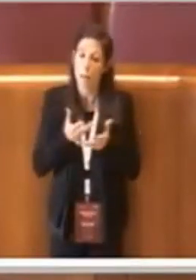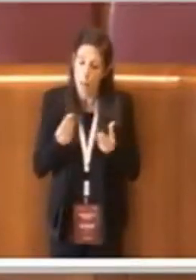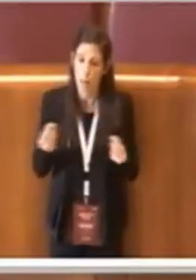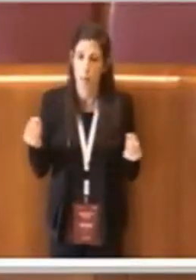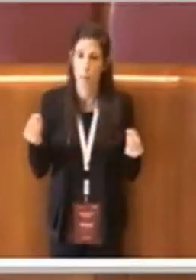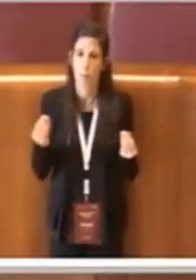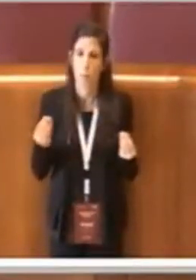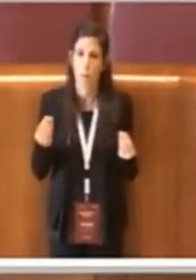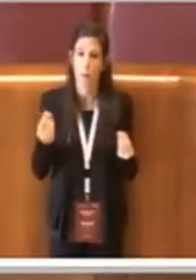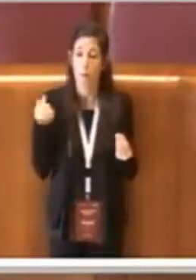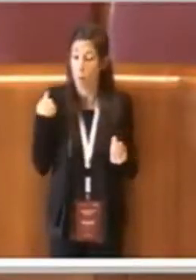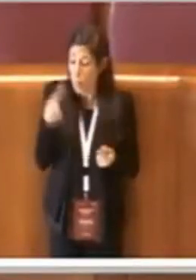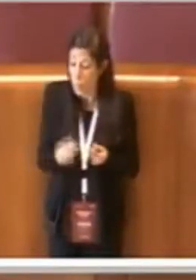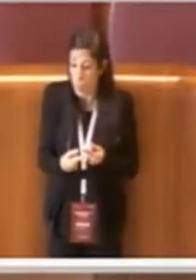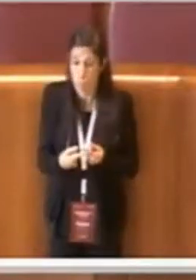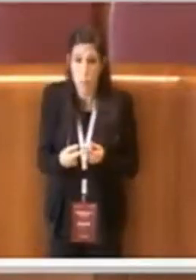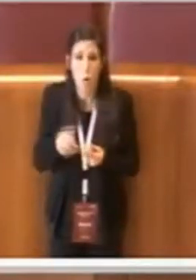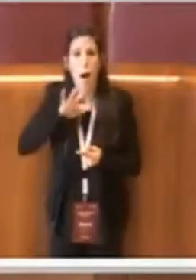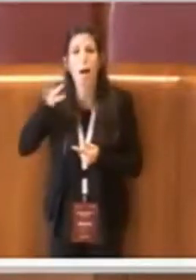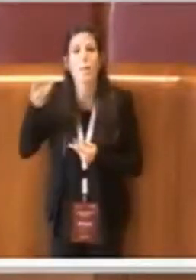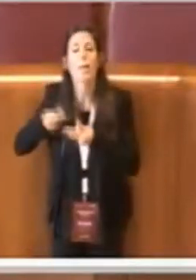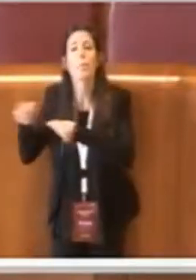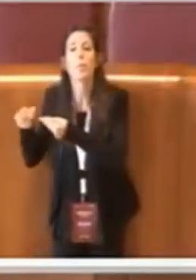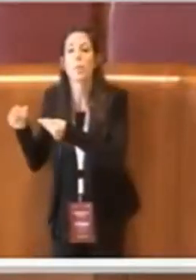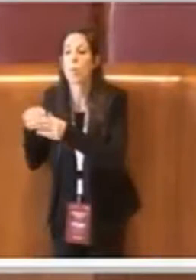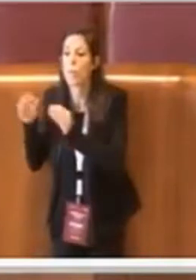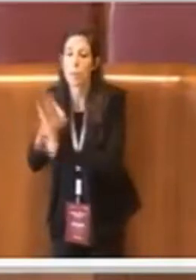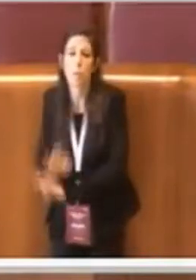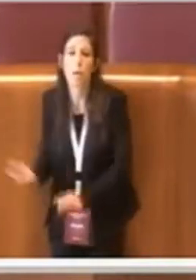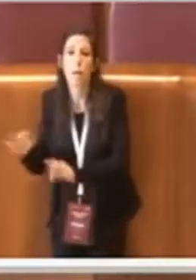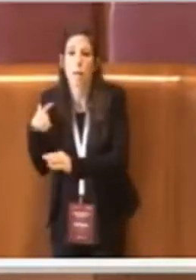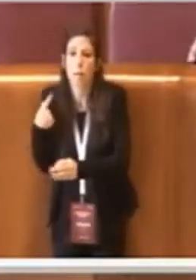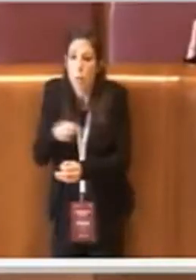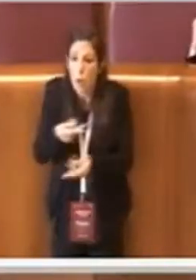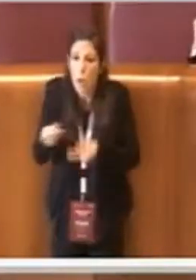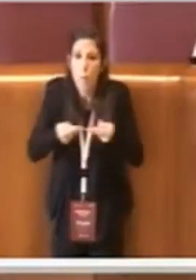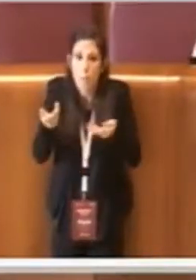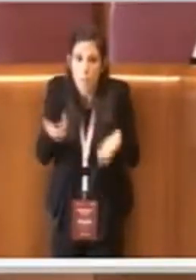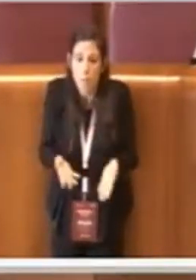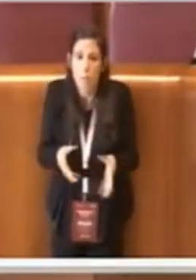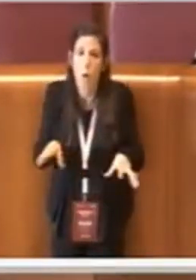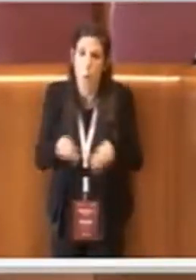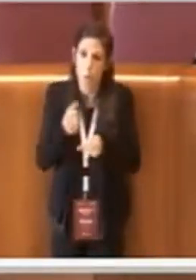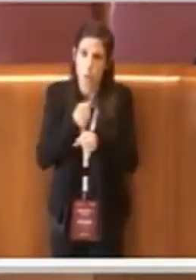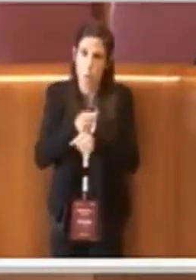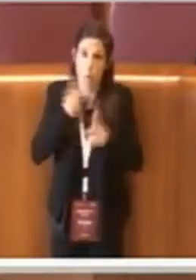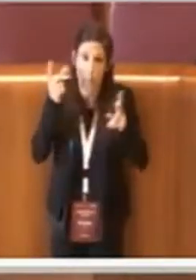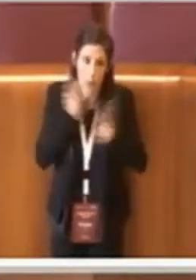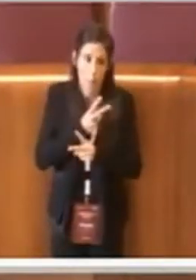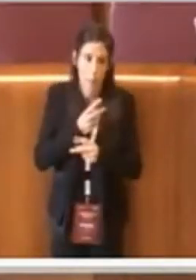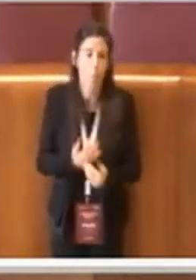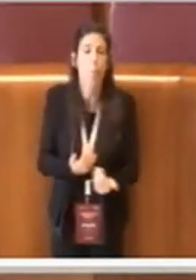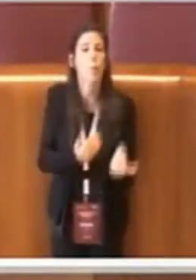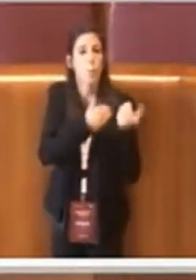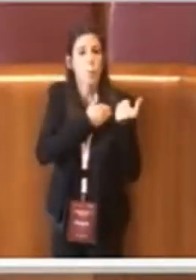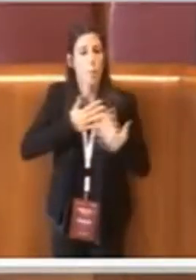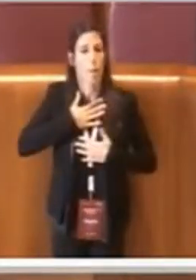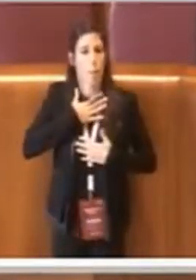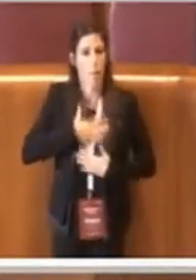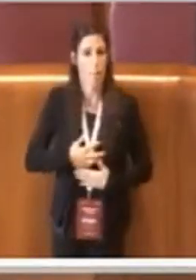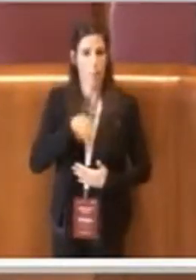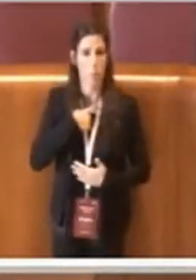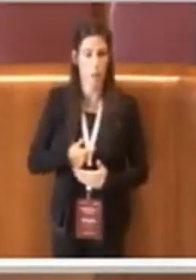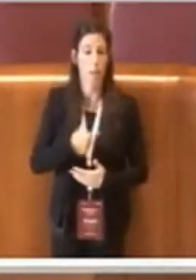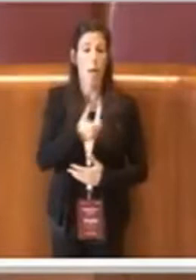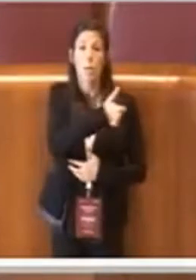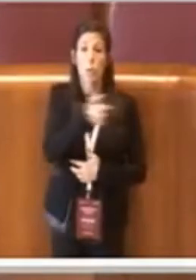anni non era stato fatto, tipo assumere veramente tanto tanto tanto personale, tra cui 350 vigili